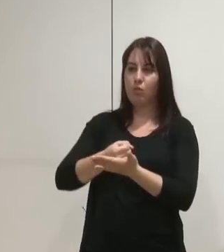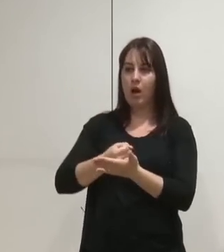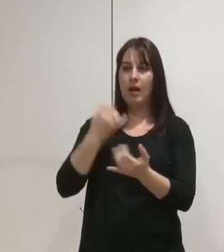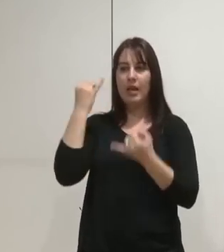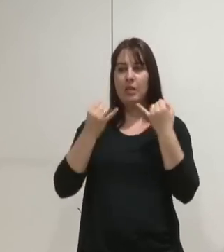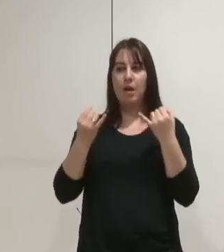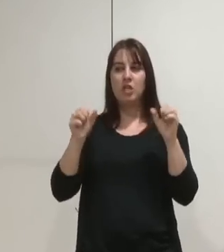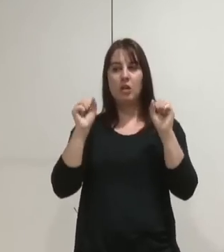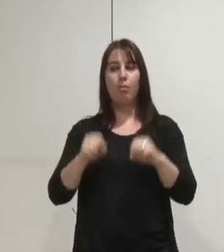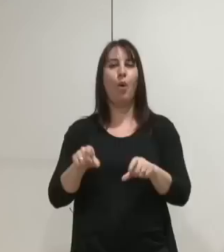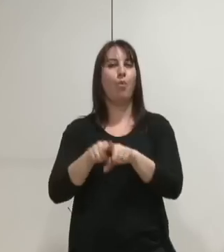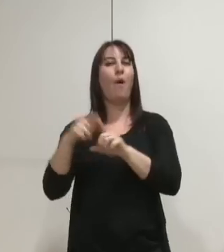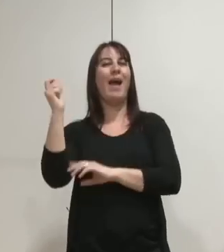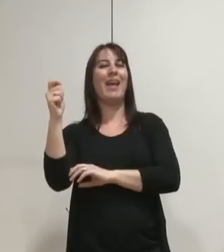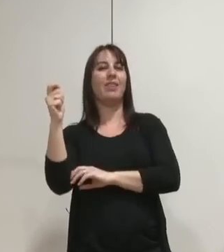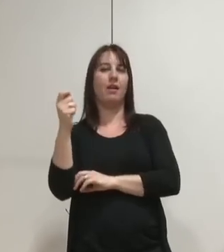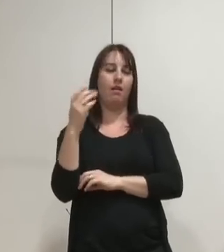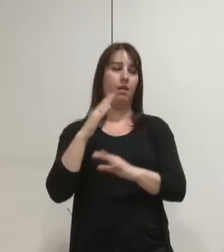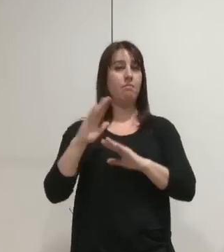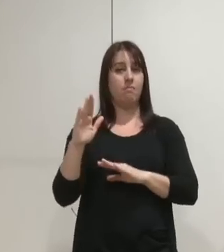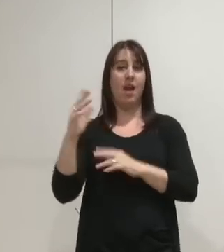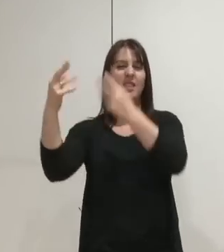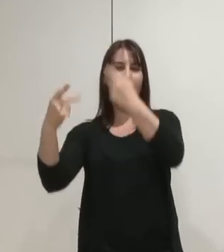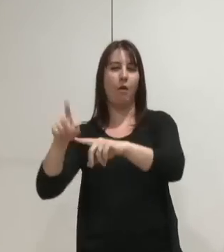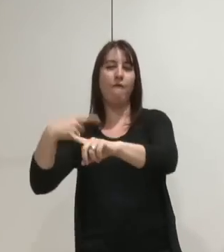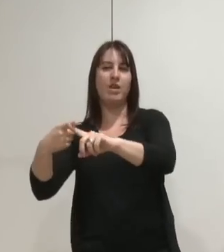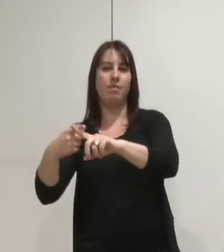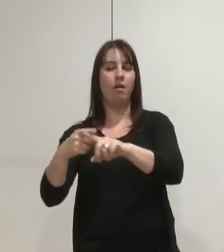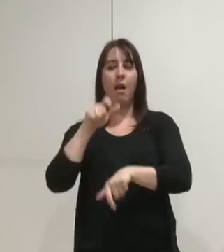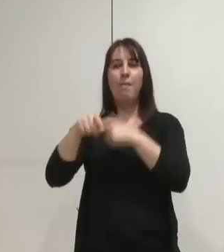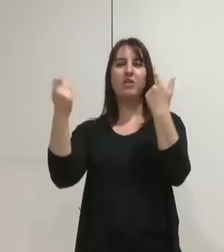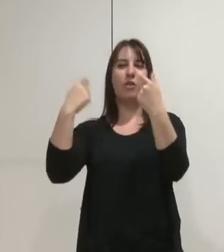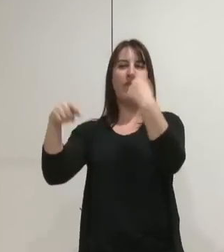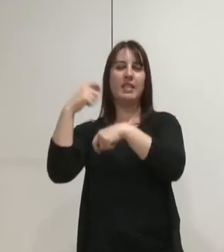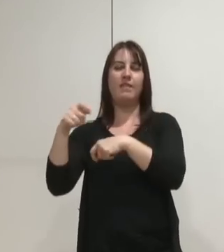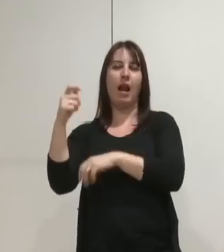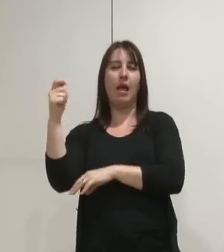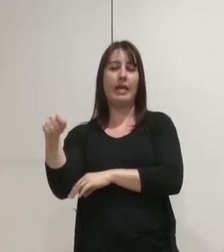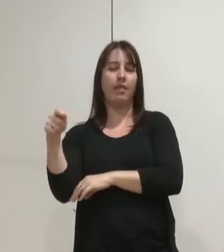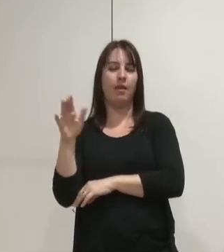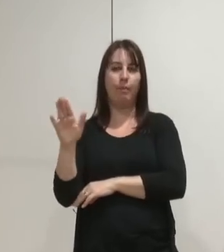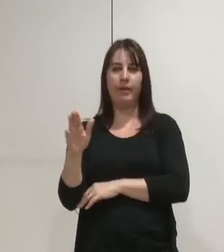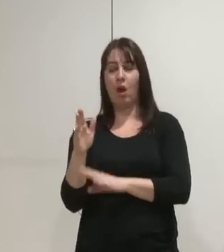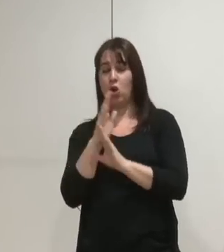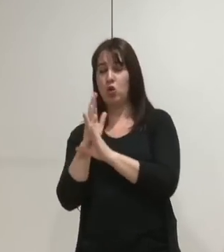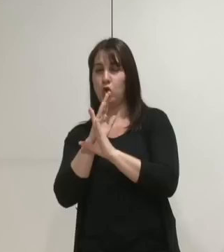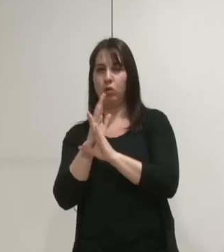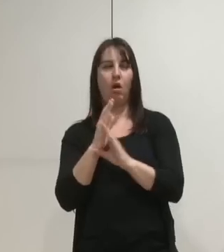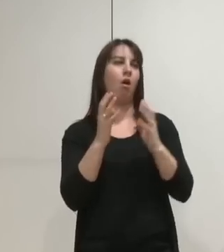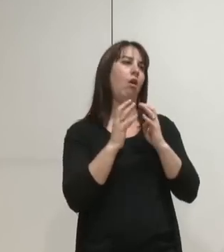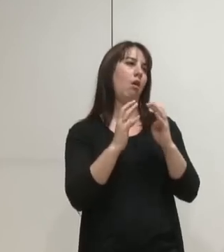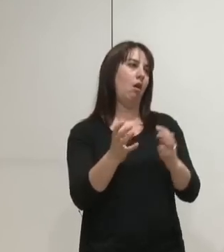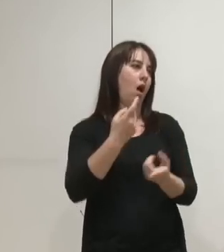de scénario sauf que nous sommes à Grenoble et que nos festivaliers sont en fait des chuchoteurs alors mes chers collègues